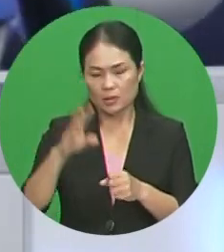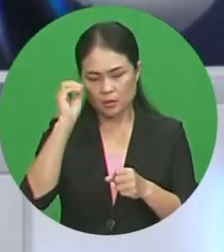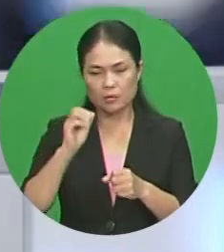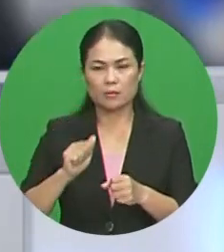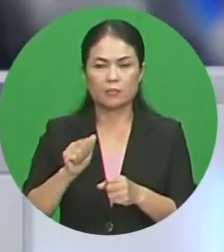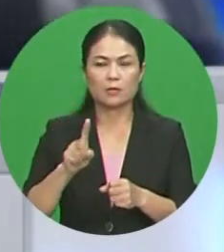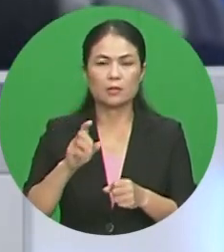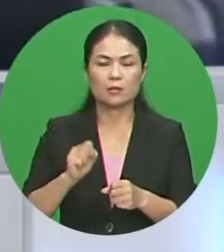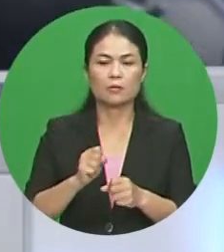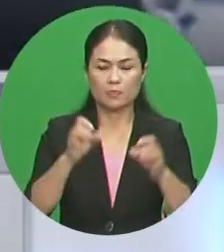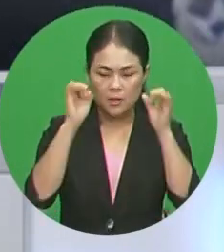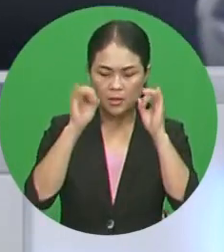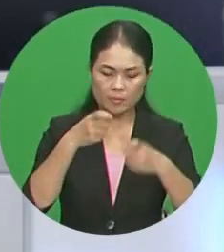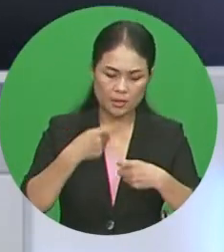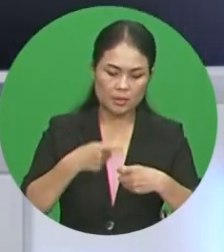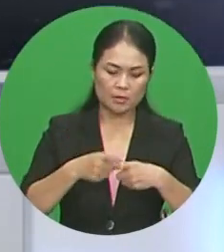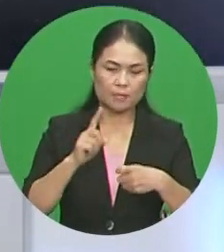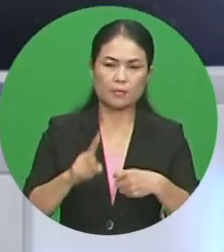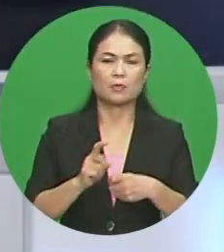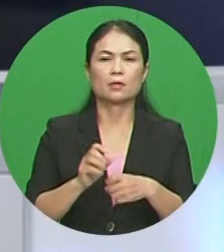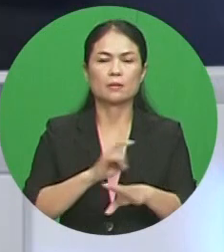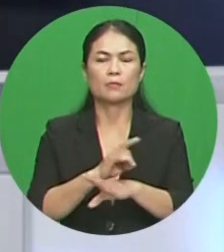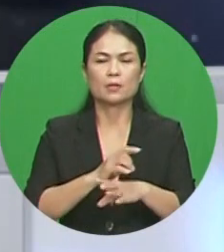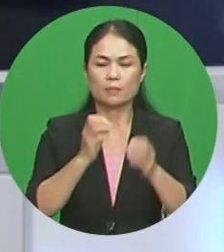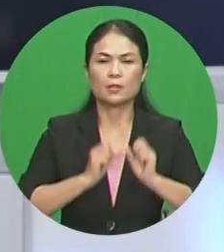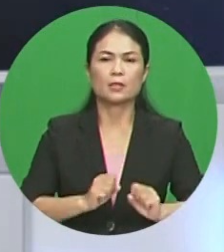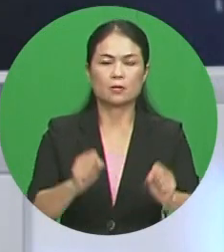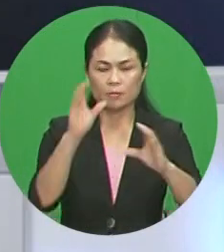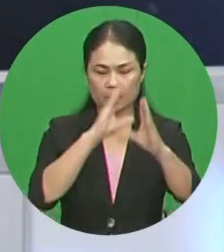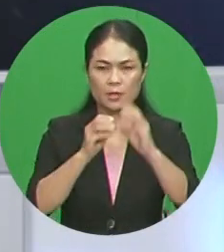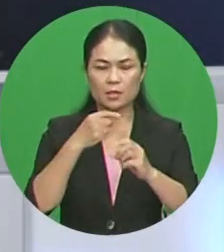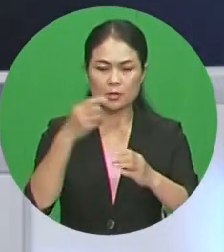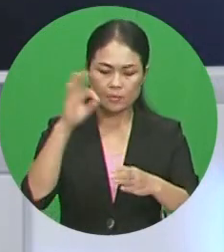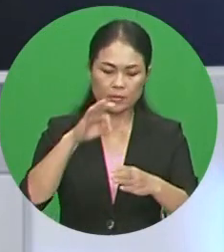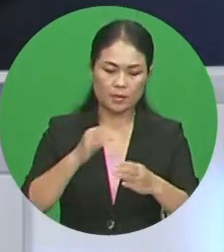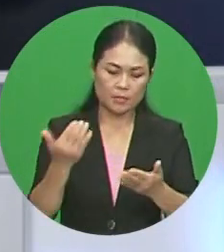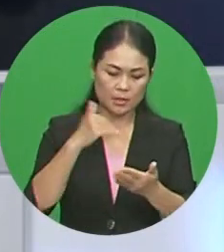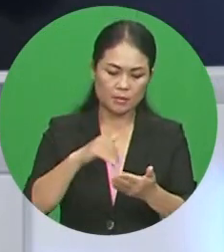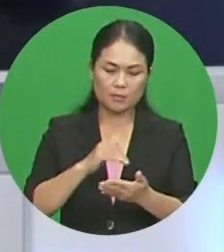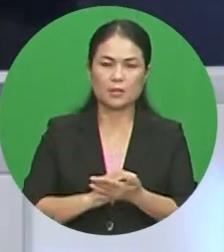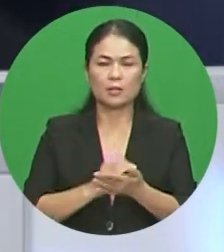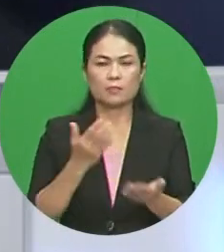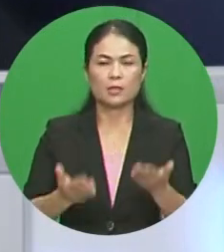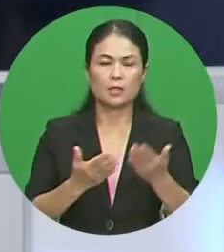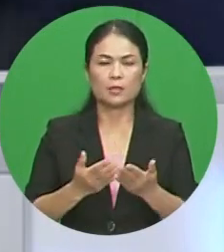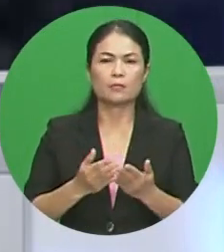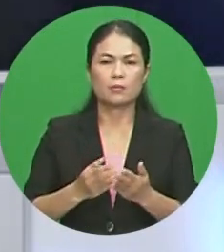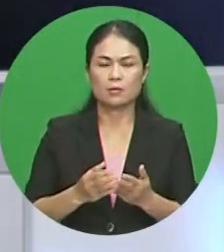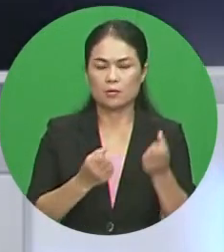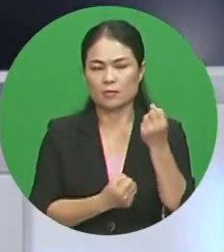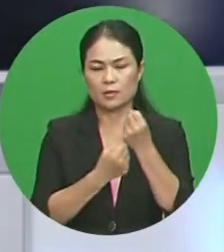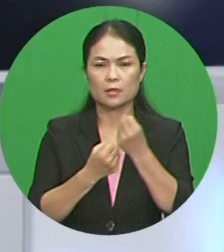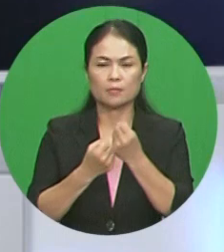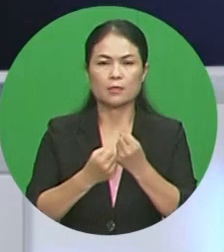កំពុងប្រឈមមុខនឹងភាពលំបាកមួយនៅពេលដែលលោកបានព្យាយាមស្វែងរកសម្លេងបោះឆ្នោតឡើងវិញបើទោះបីជាមានការគាំទ្រ